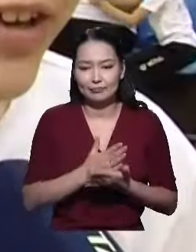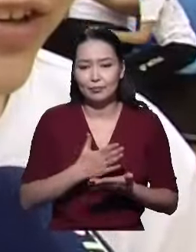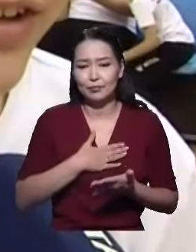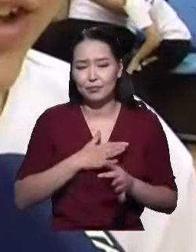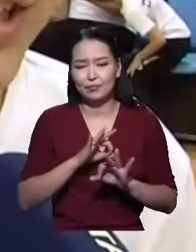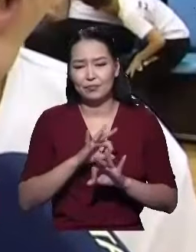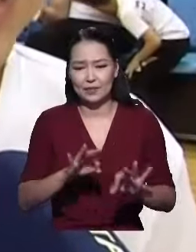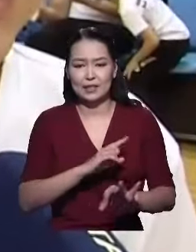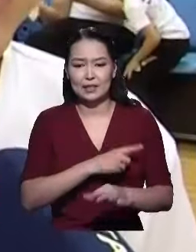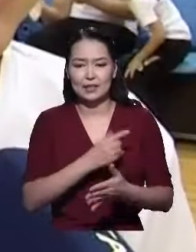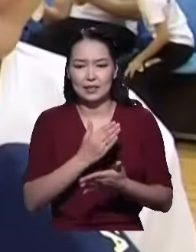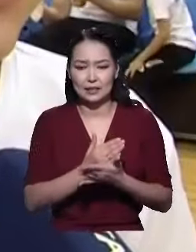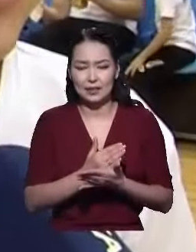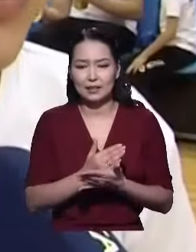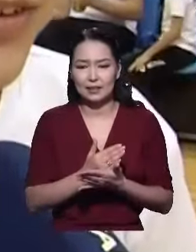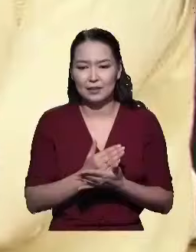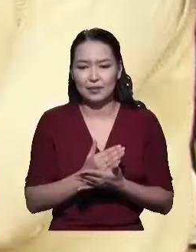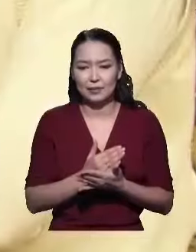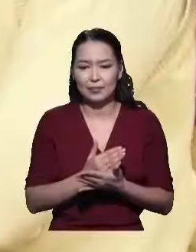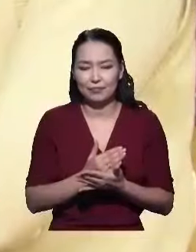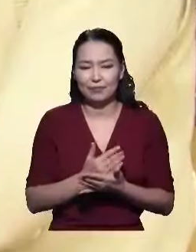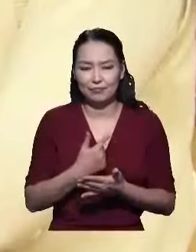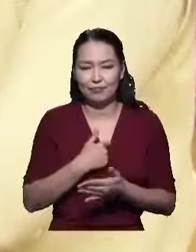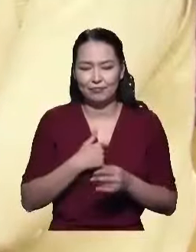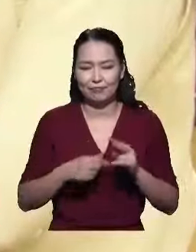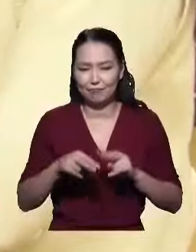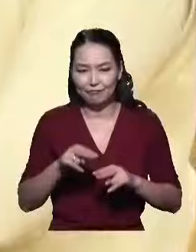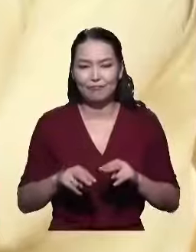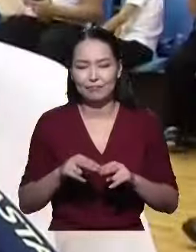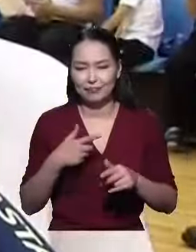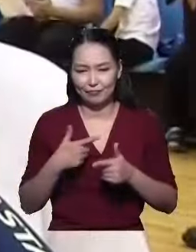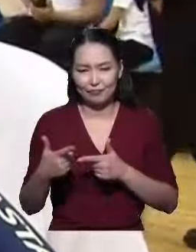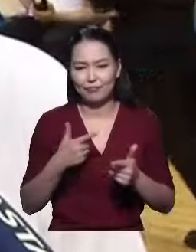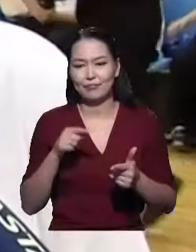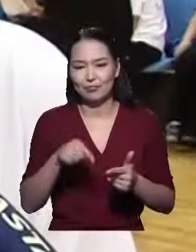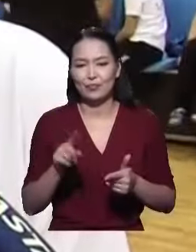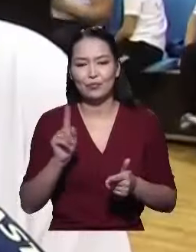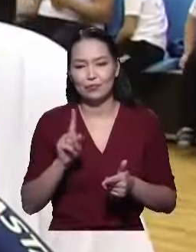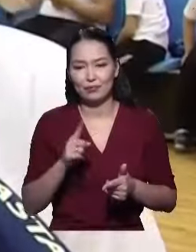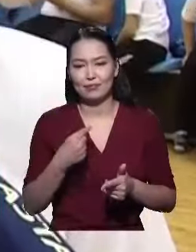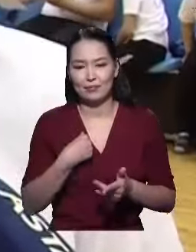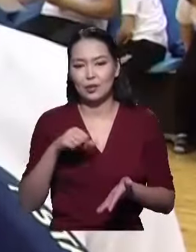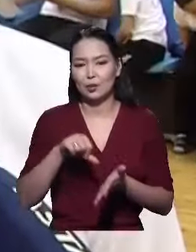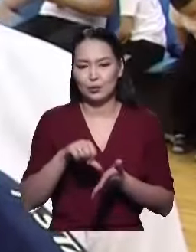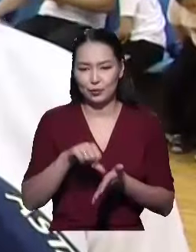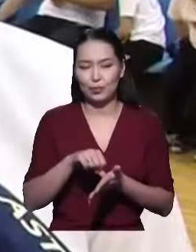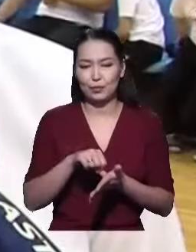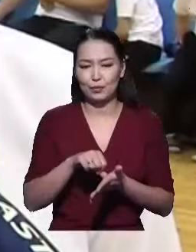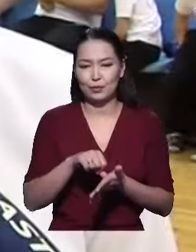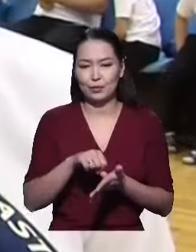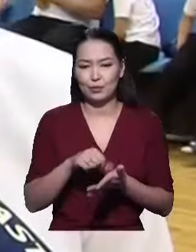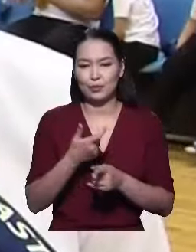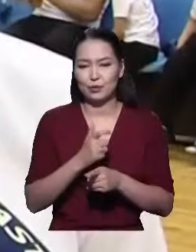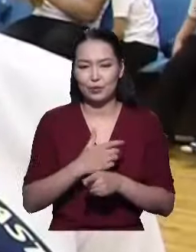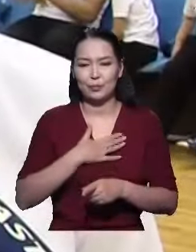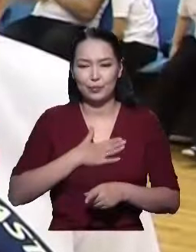ощущение, настроение, не знаю, боевое. Я очень рад тому, что сюда, здесь присутствую. И я очень